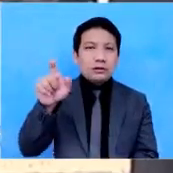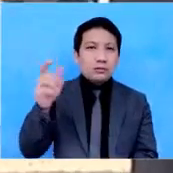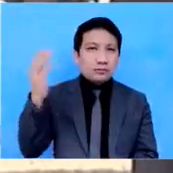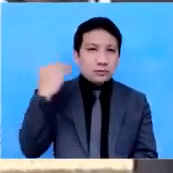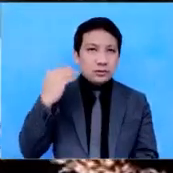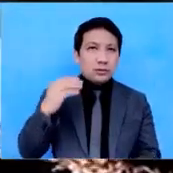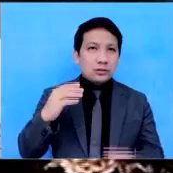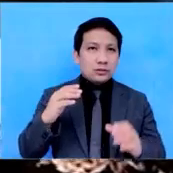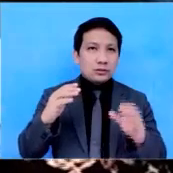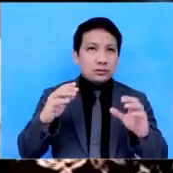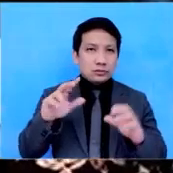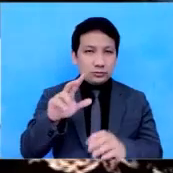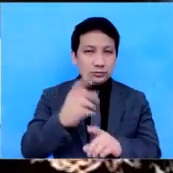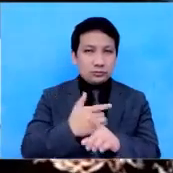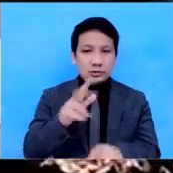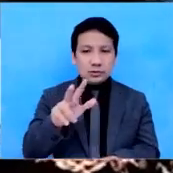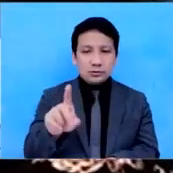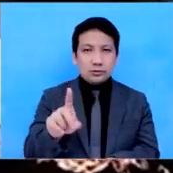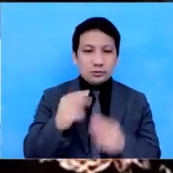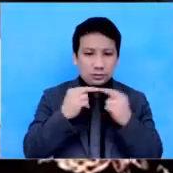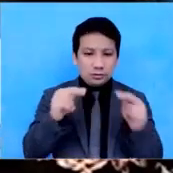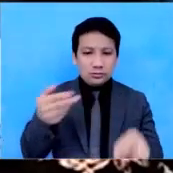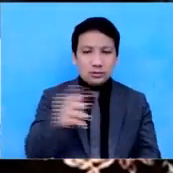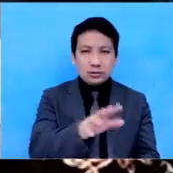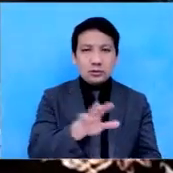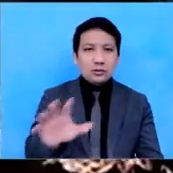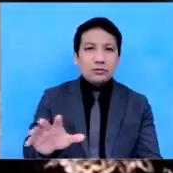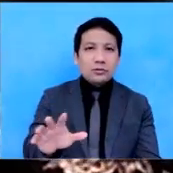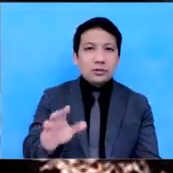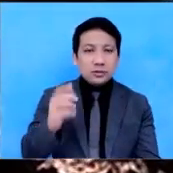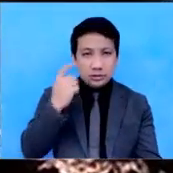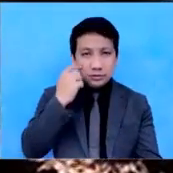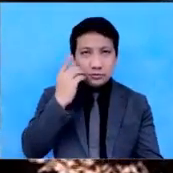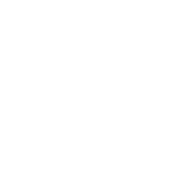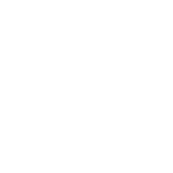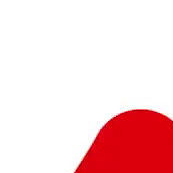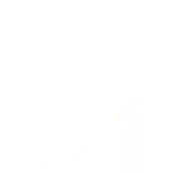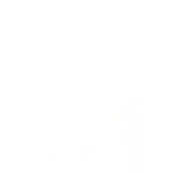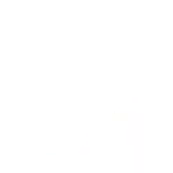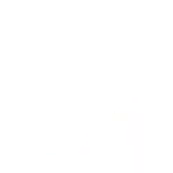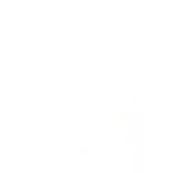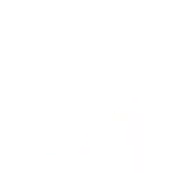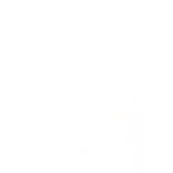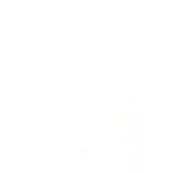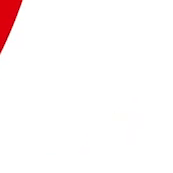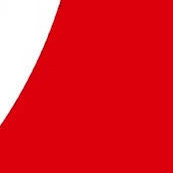holiday season. Nagbabalita mula sa frontline, Gary De Leon, News 5.